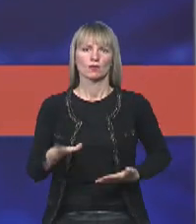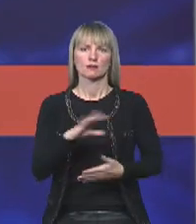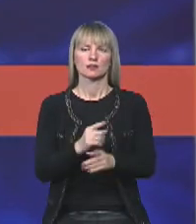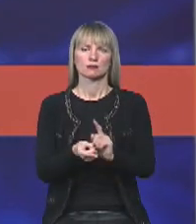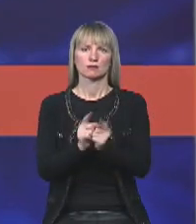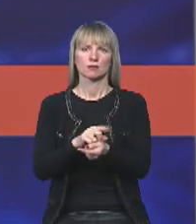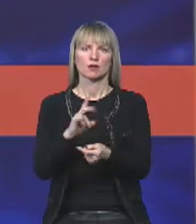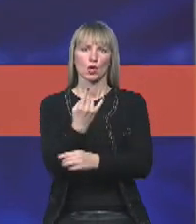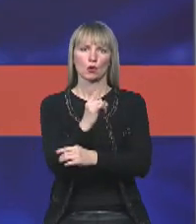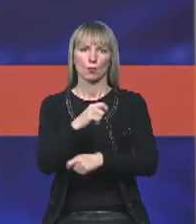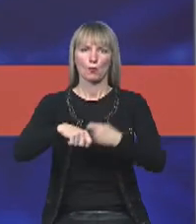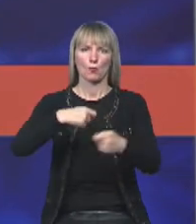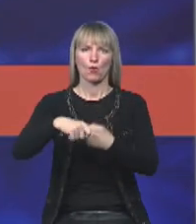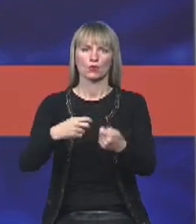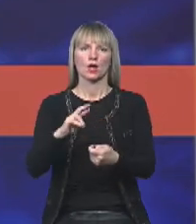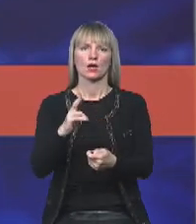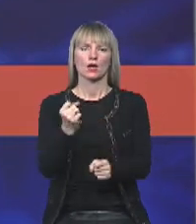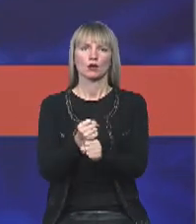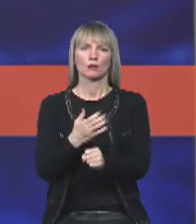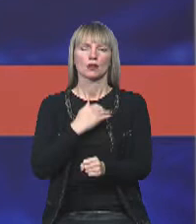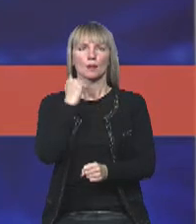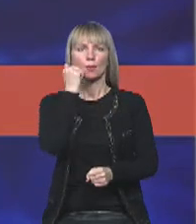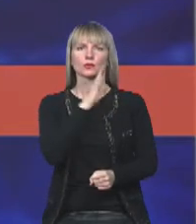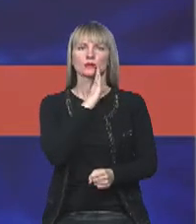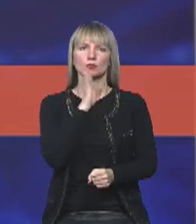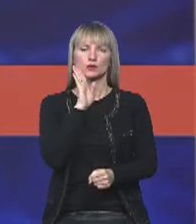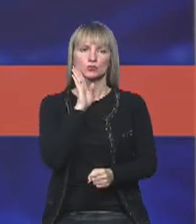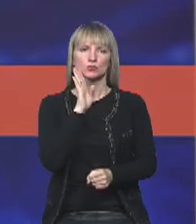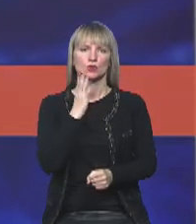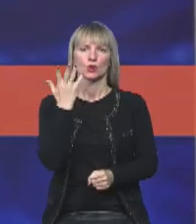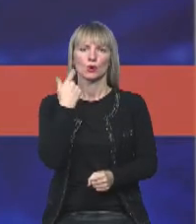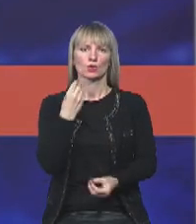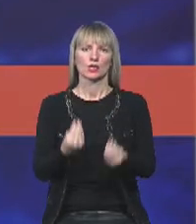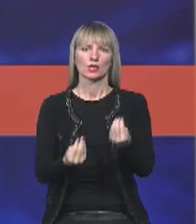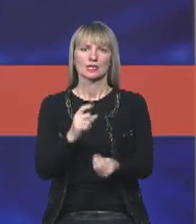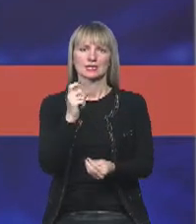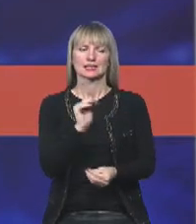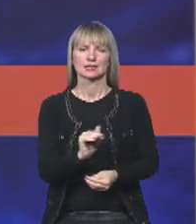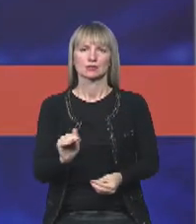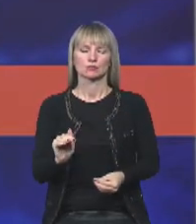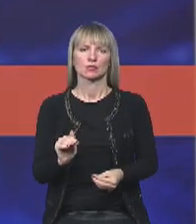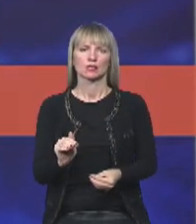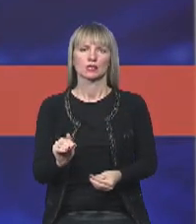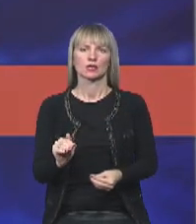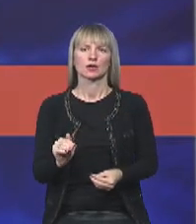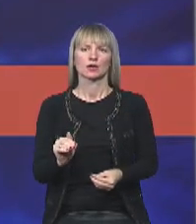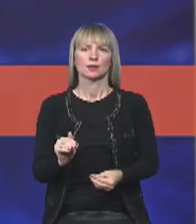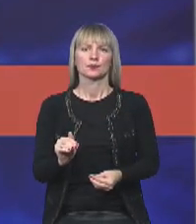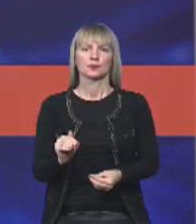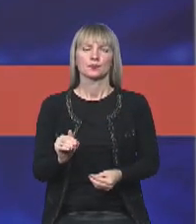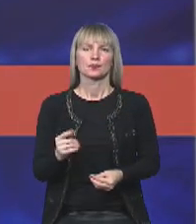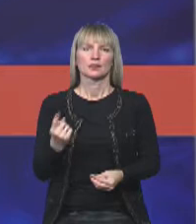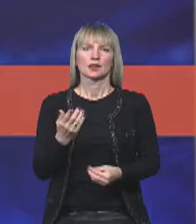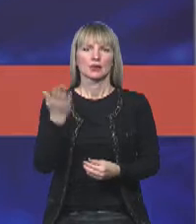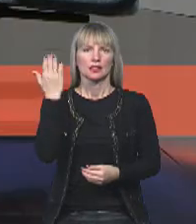ляльки-мотанки. Угу. Як робили нашим бабусі, матусі, коли гралися з дітьми. Тобто, ну, це, ми говорили, що є перший